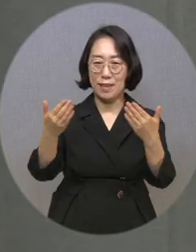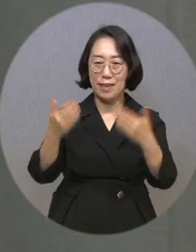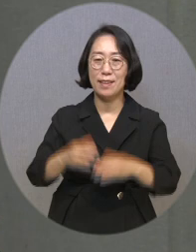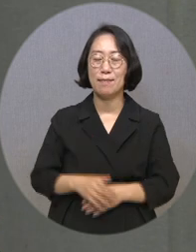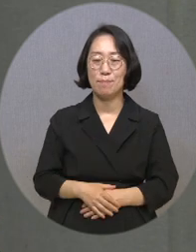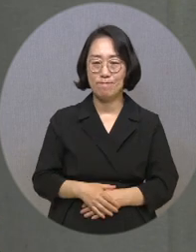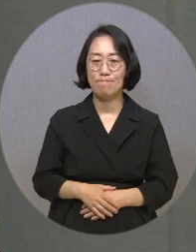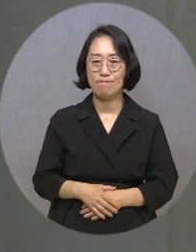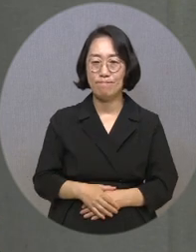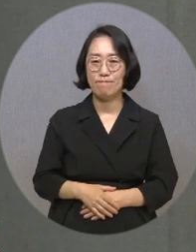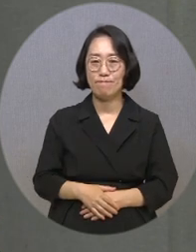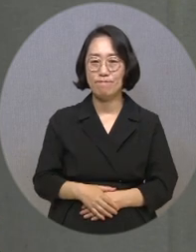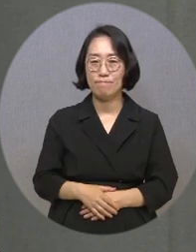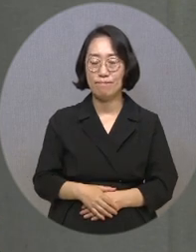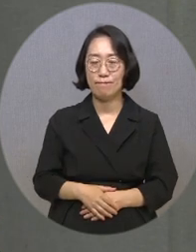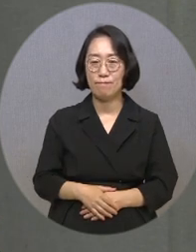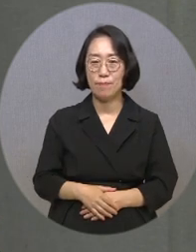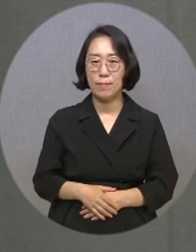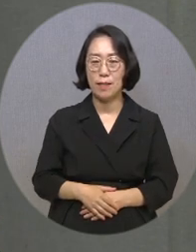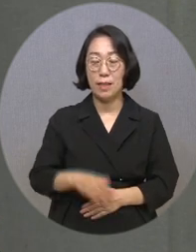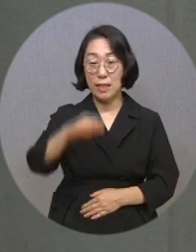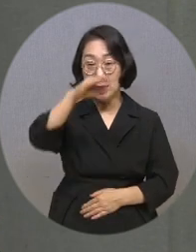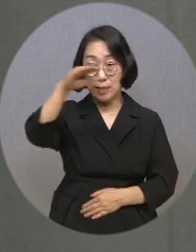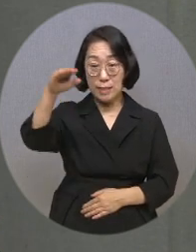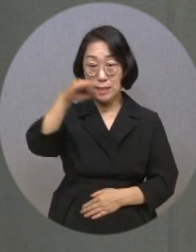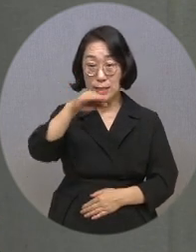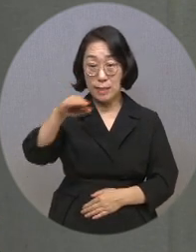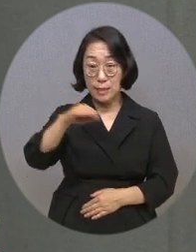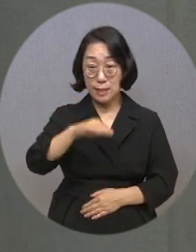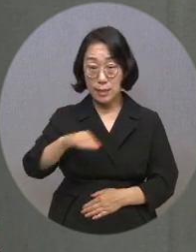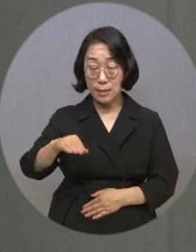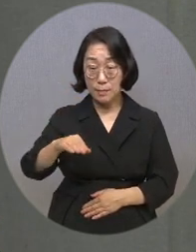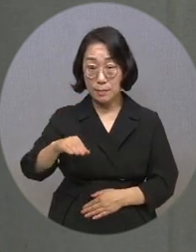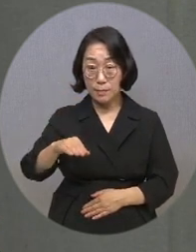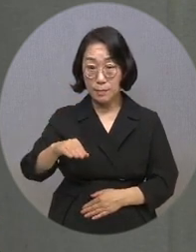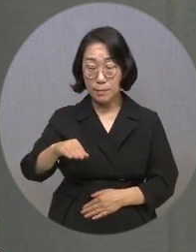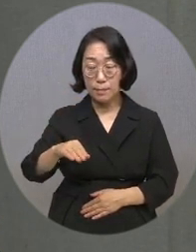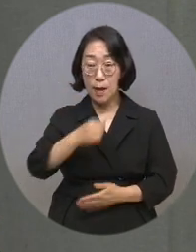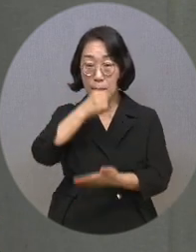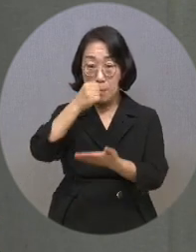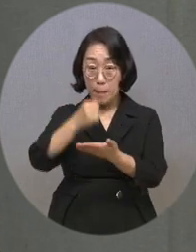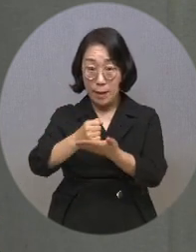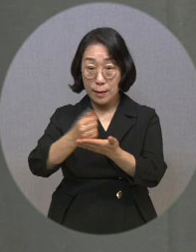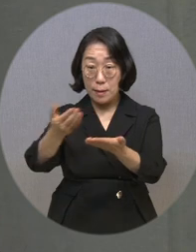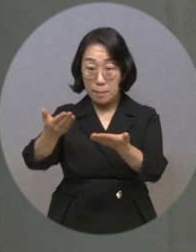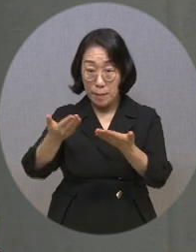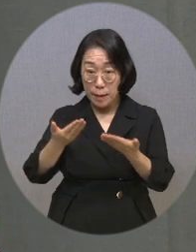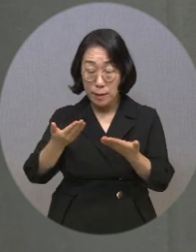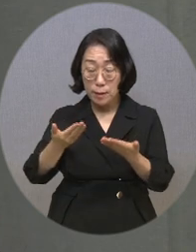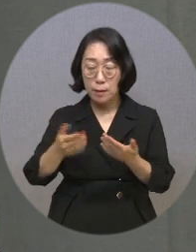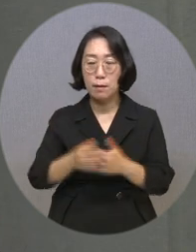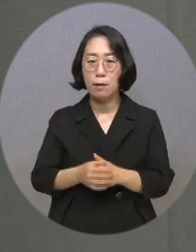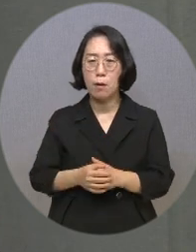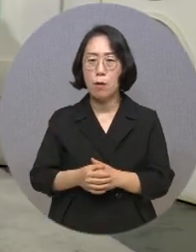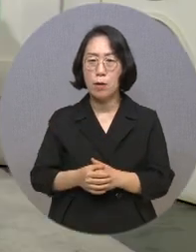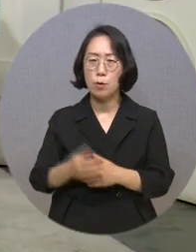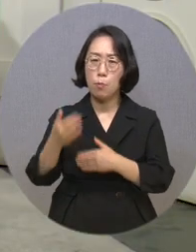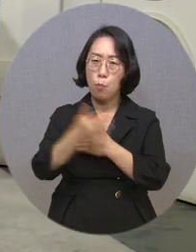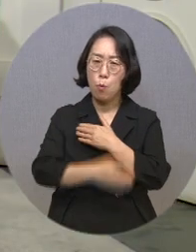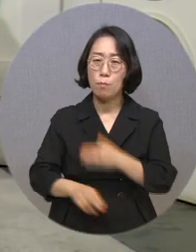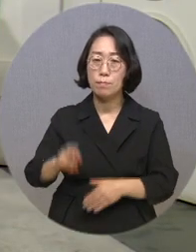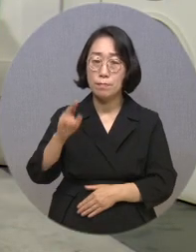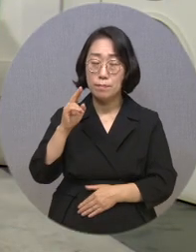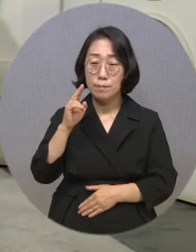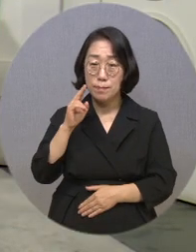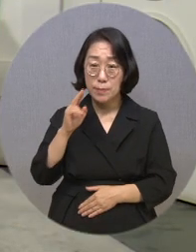예, 그러니까 예, 등급을 받을 정도의 네. 심신 장애가 있을 경우에는 네, 요양원.